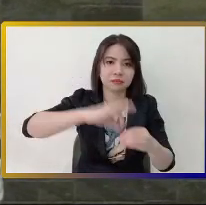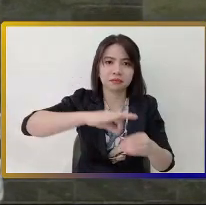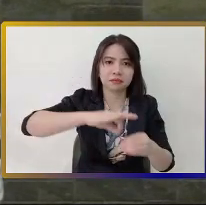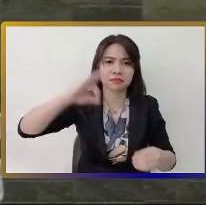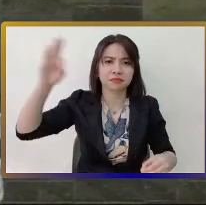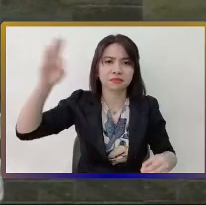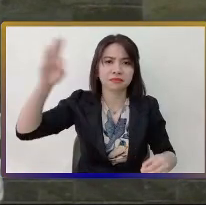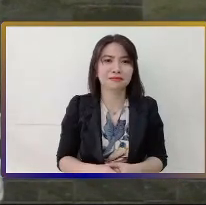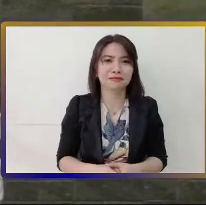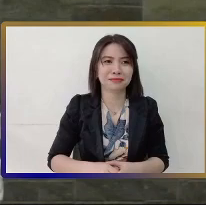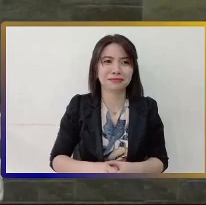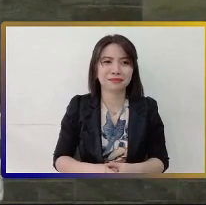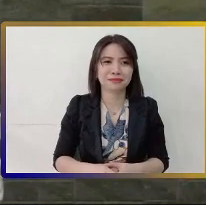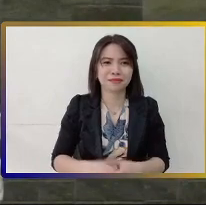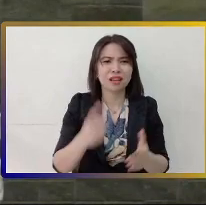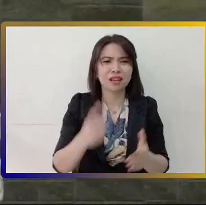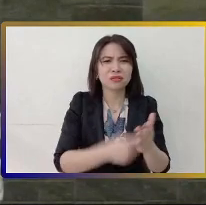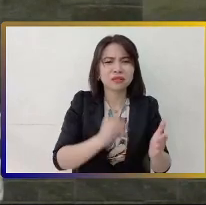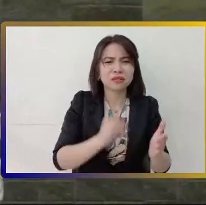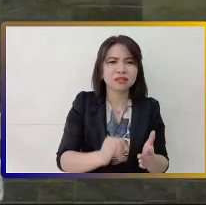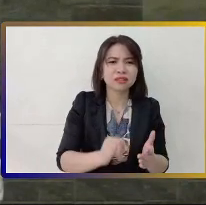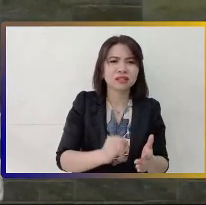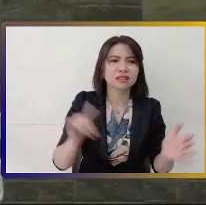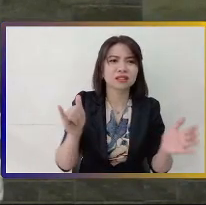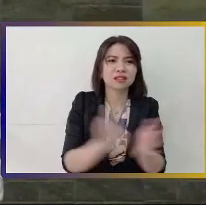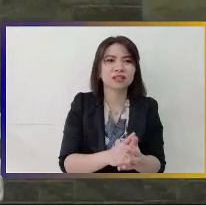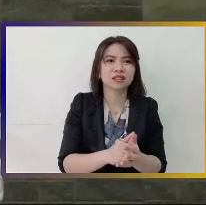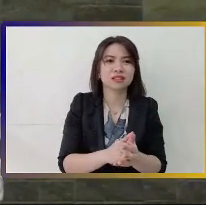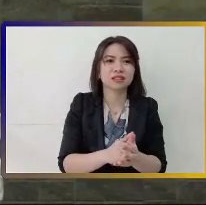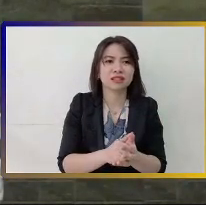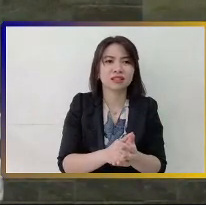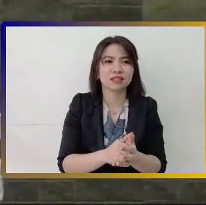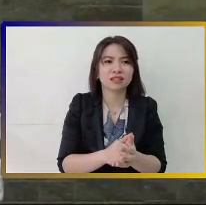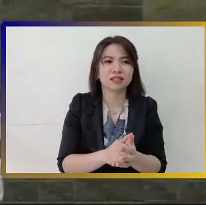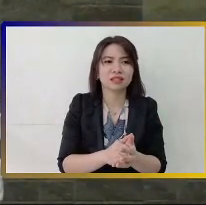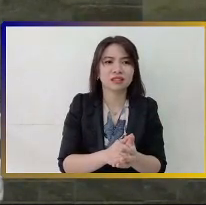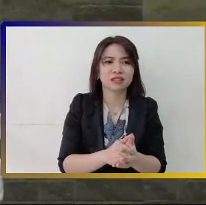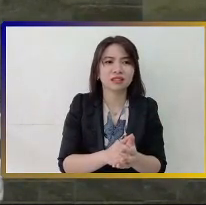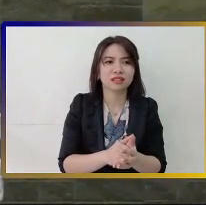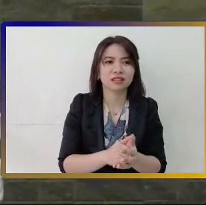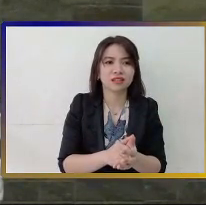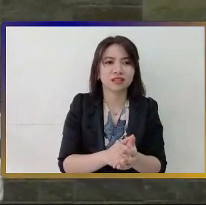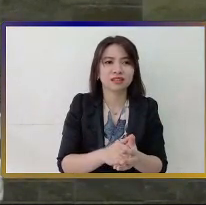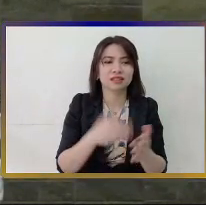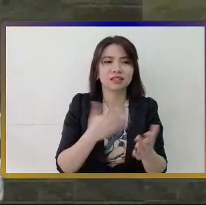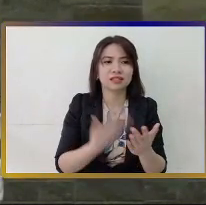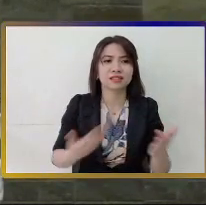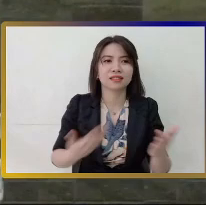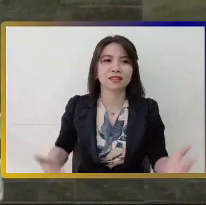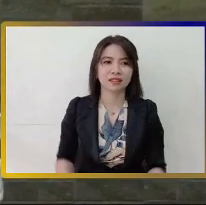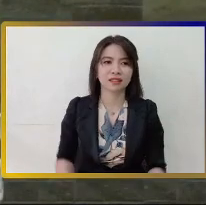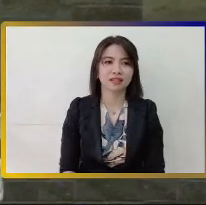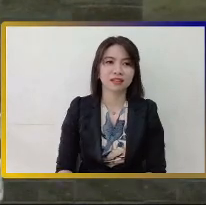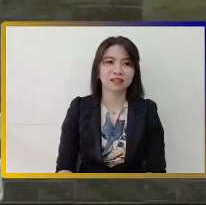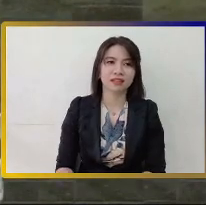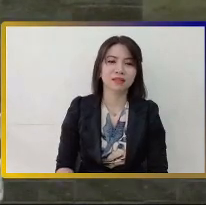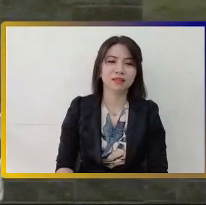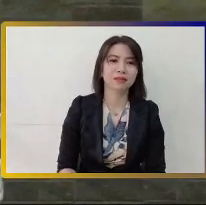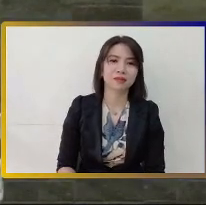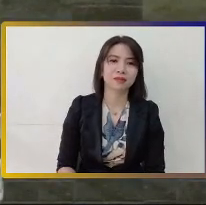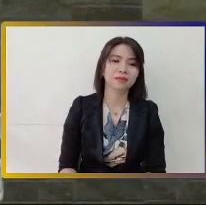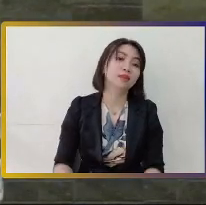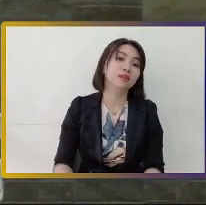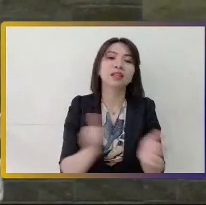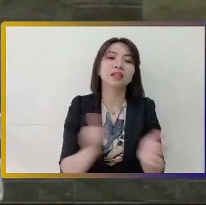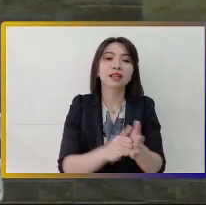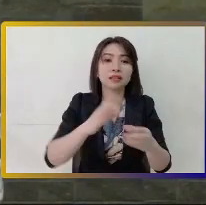What is that thing? Do you understand that the spirit of infirmity, mga kapatid, do not